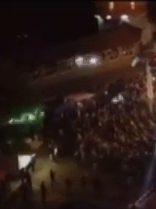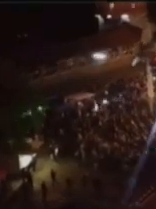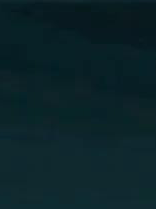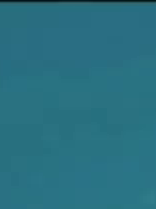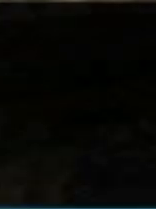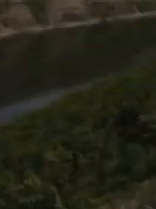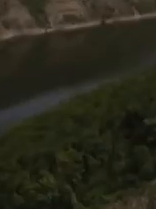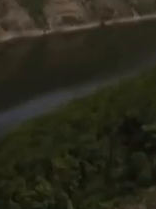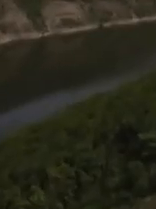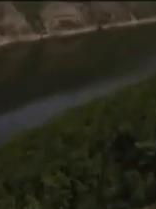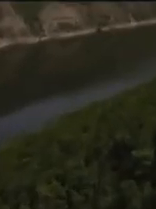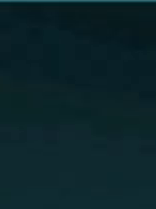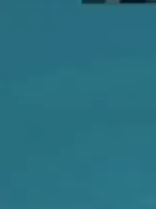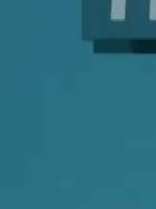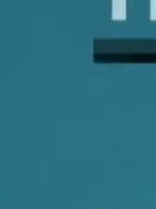Музика